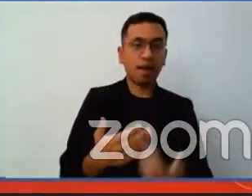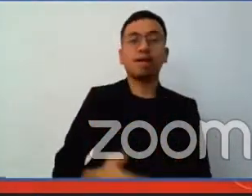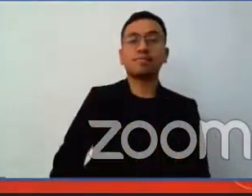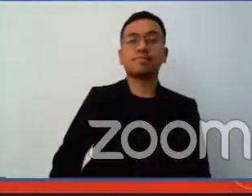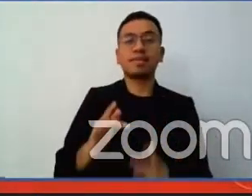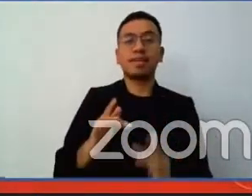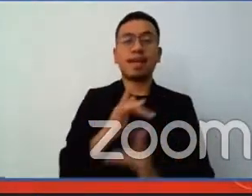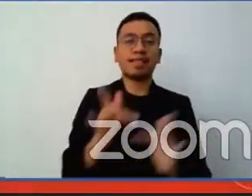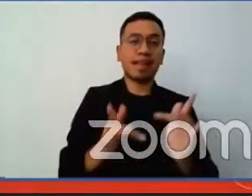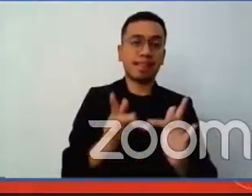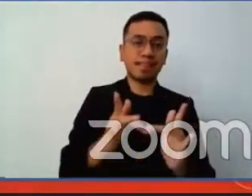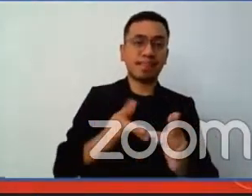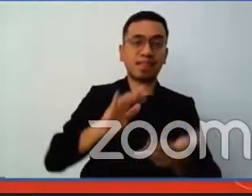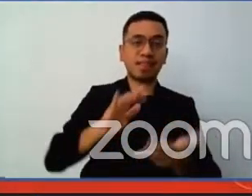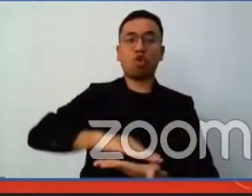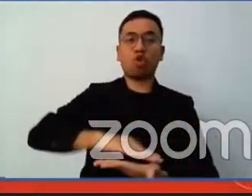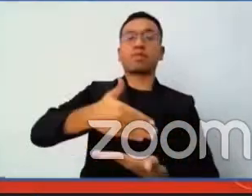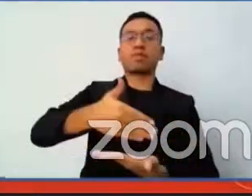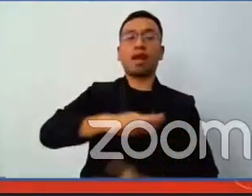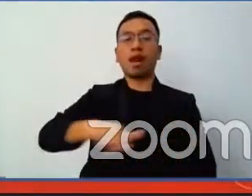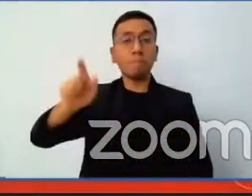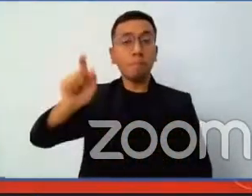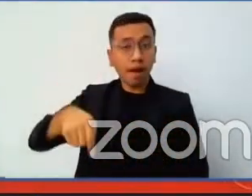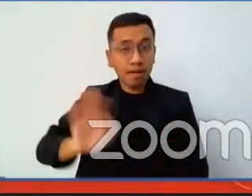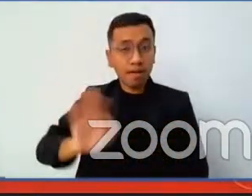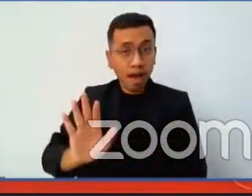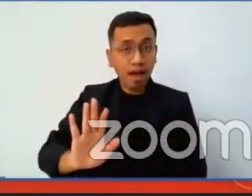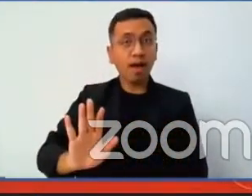yang digunakan. Ini yang sampai sekarang